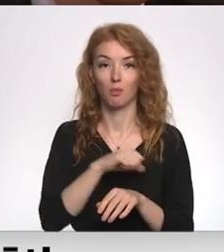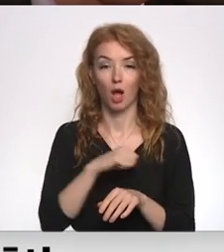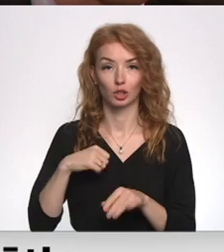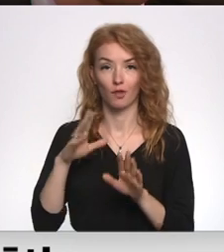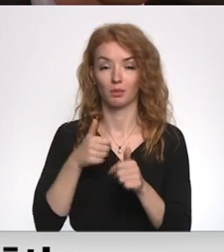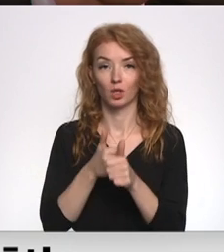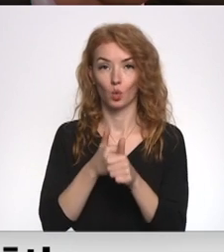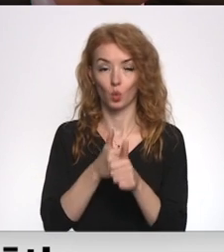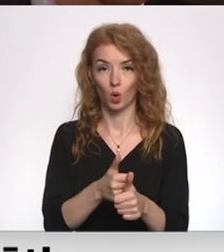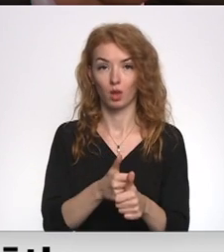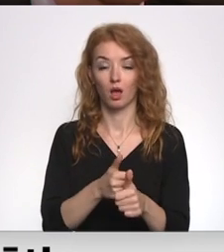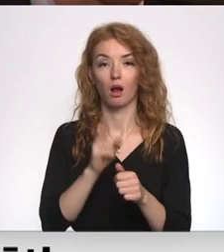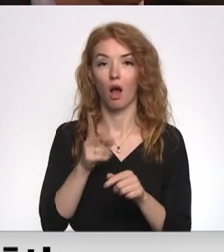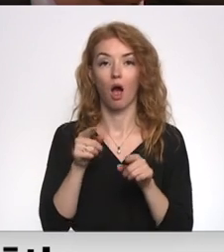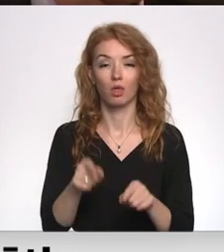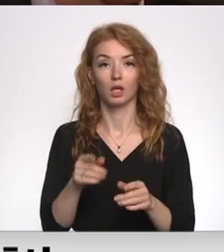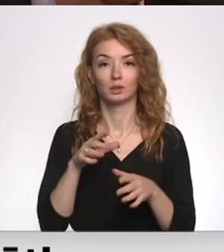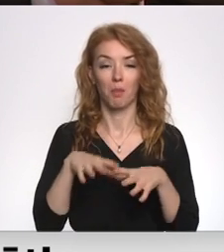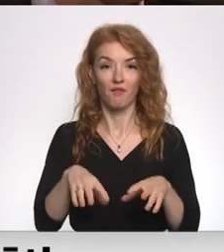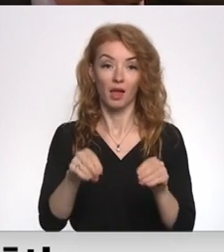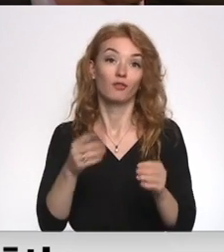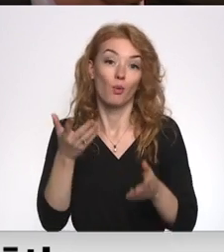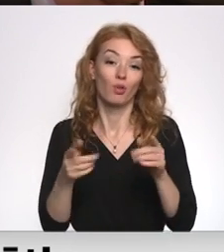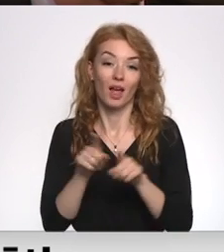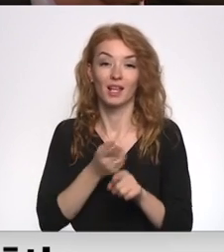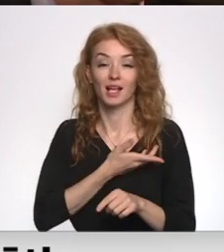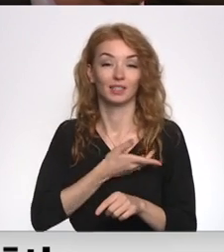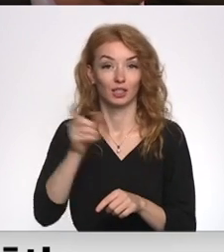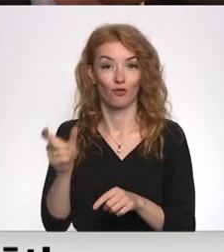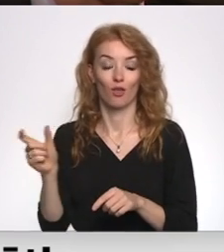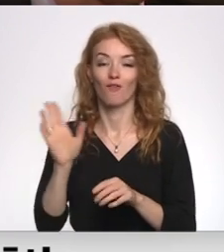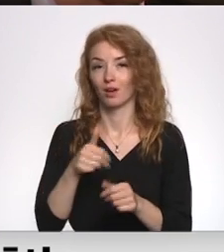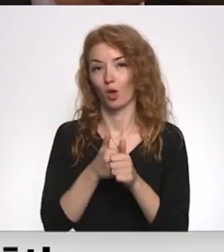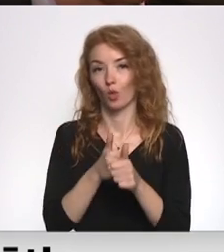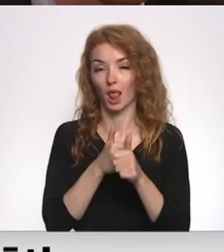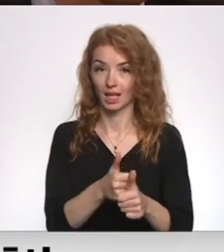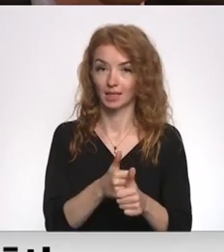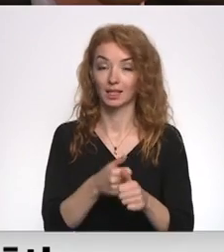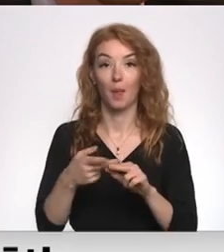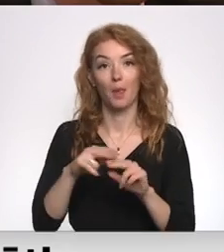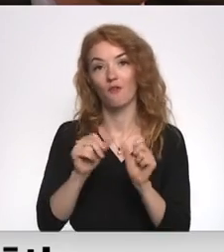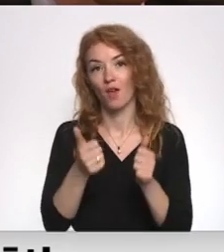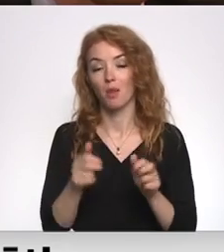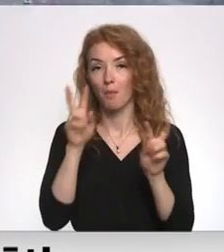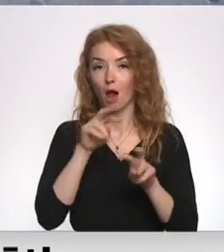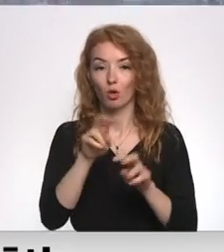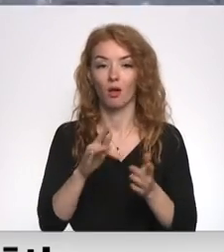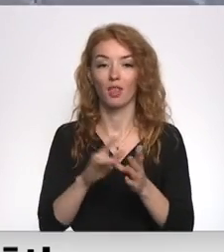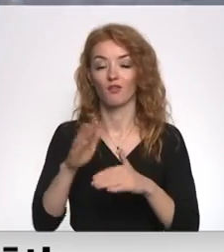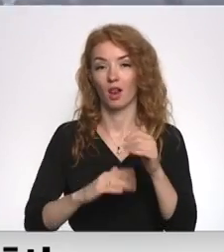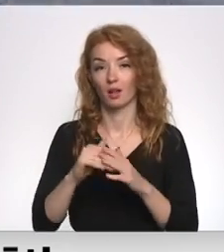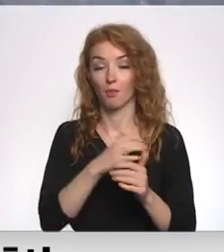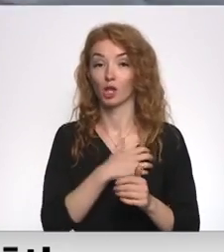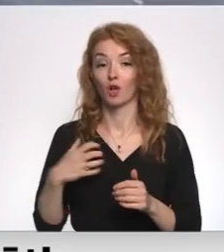varam sekot līdz, kā tas tiek pildīts. Gan iespējams, varbūt arī iedzīvotāji tam var sekot līdz un tādā veidā arī pārbaudi kvalitāti.